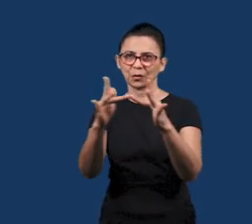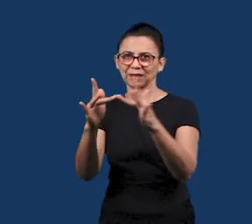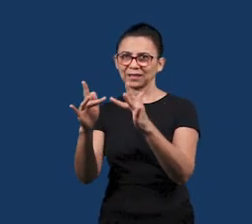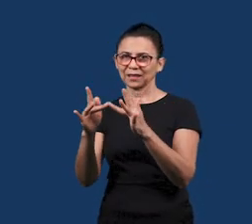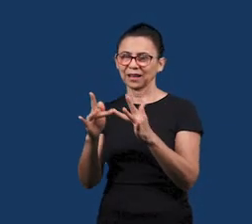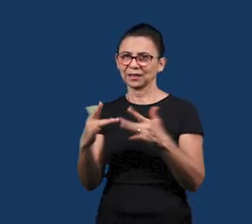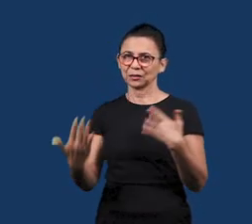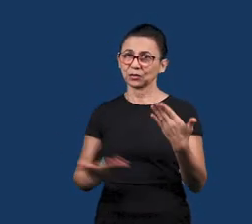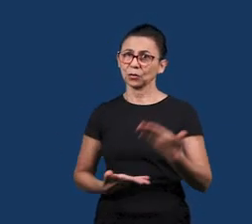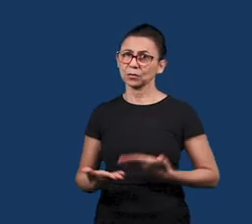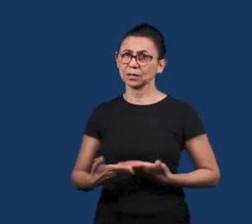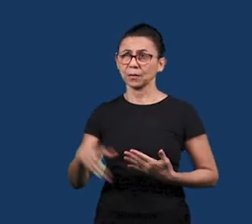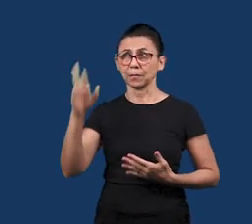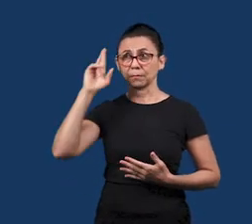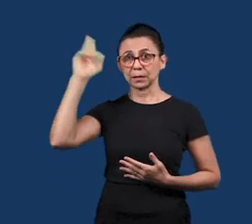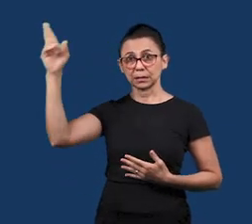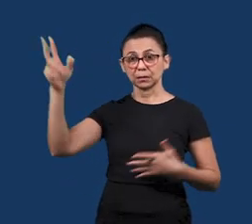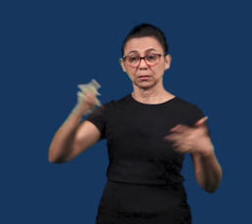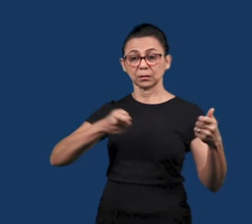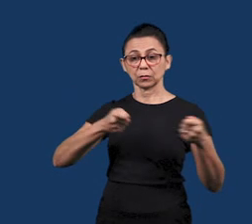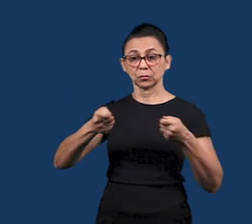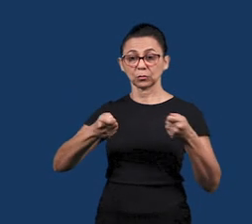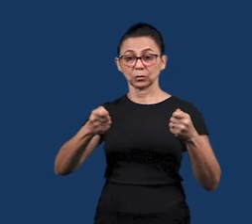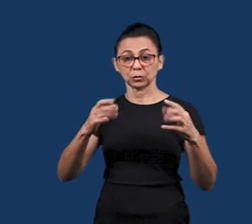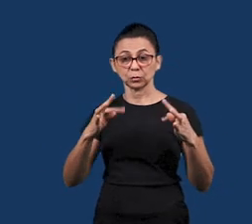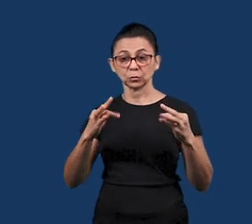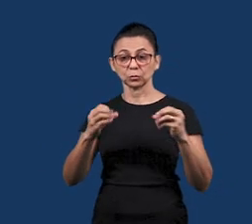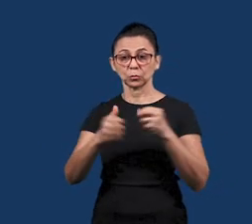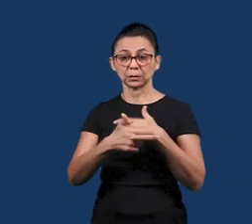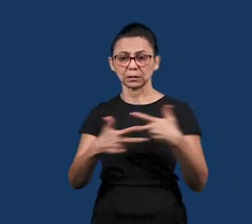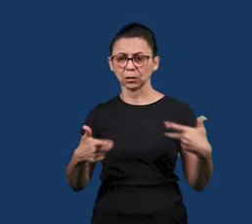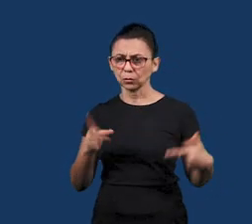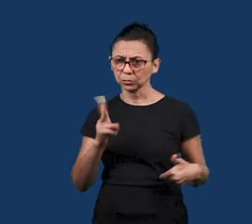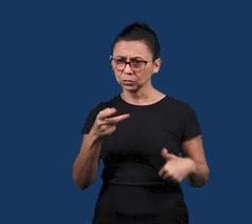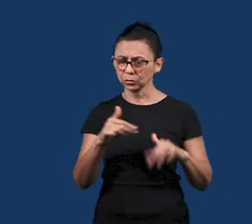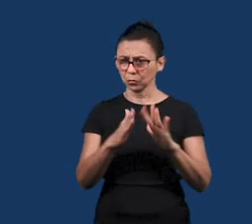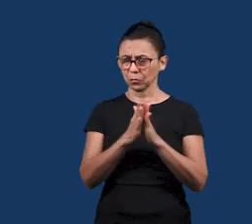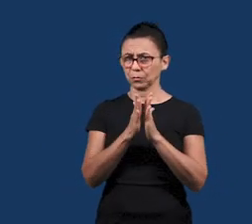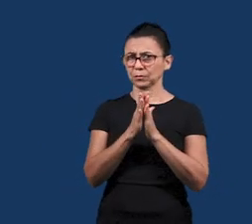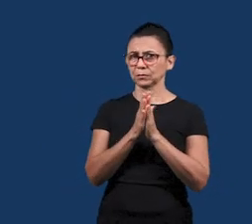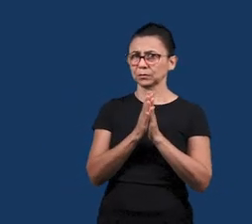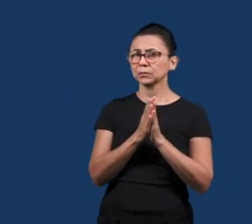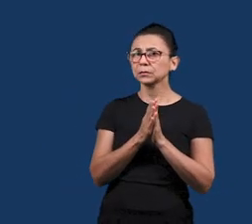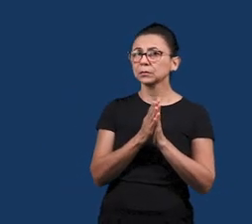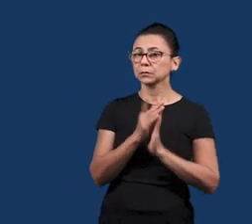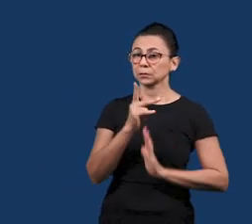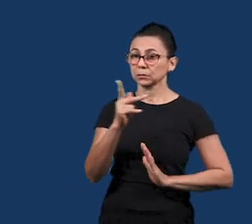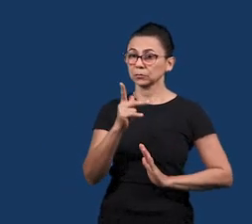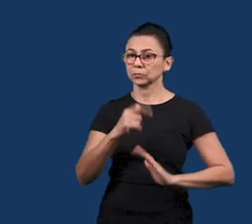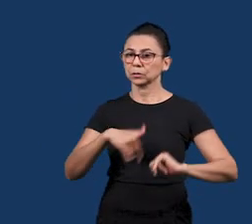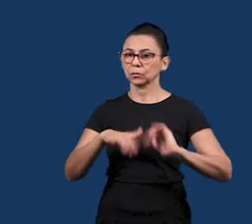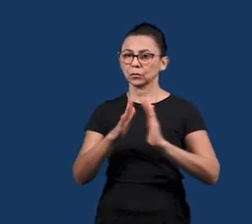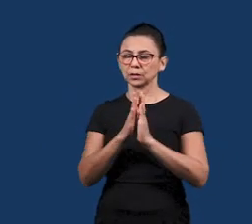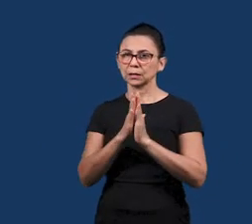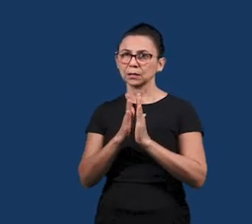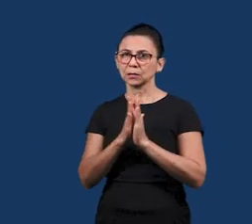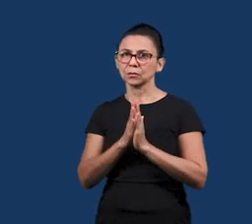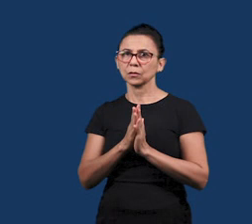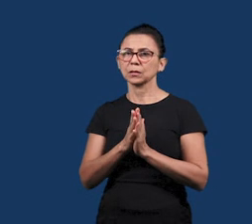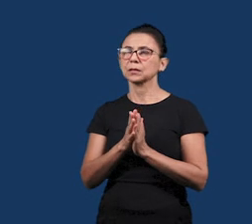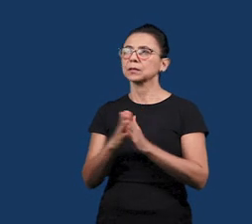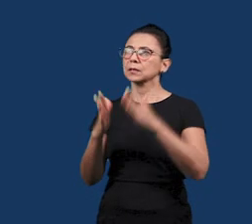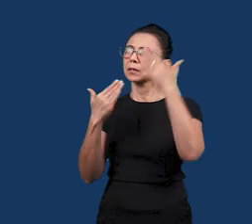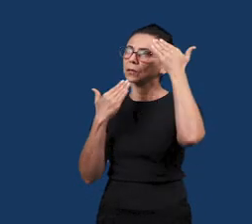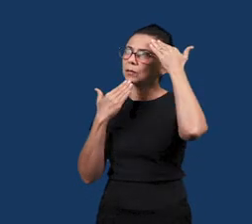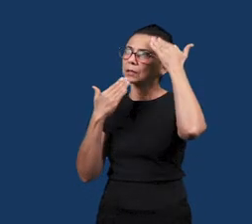что Бог контролирует все. Молитесь непрестанно, и да будут ваши молитвы с